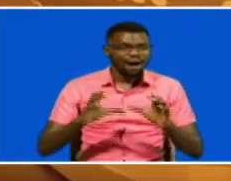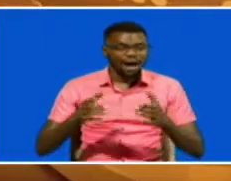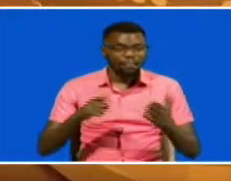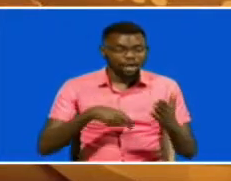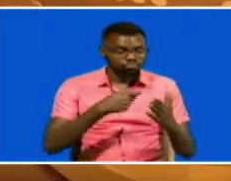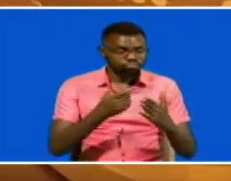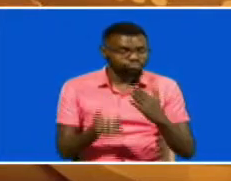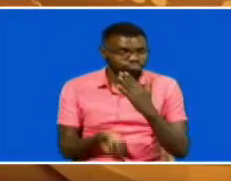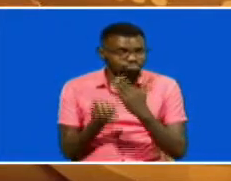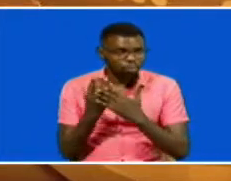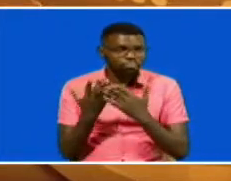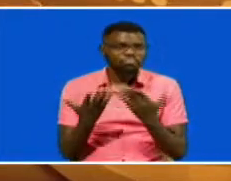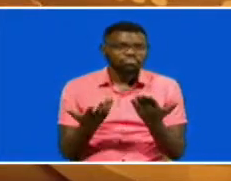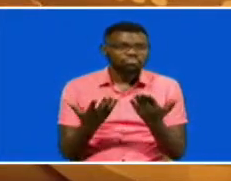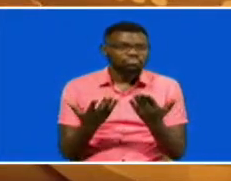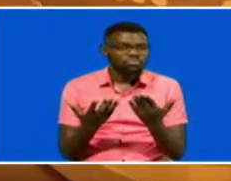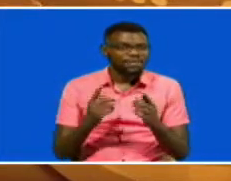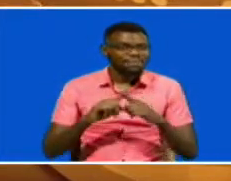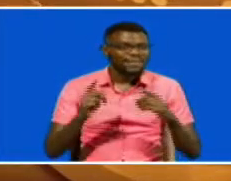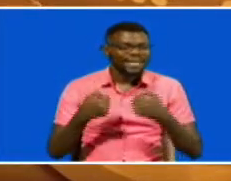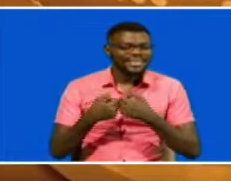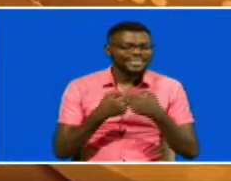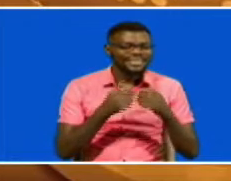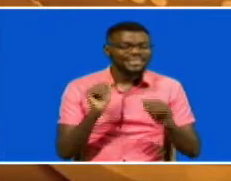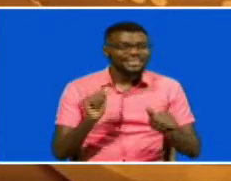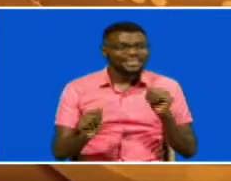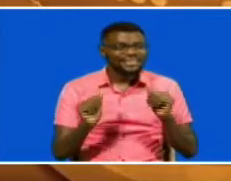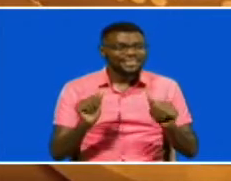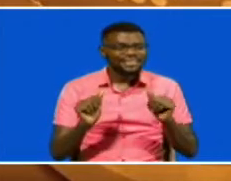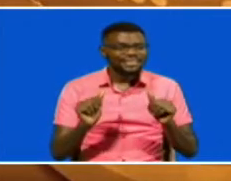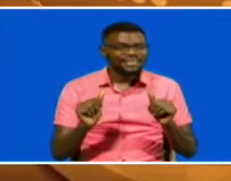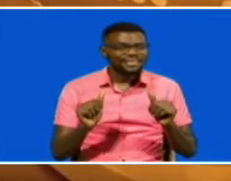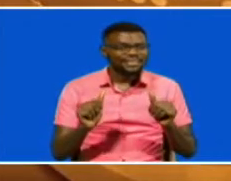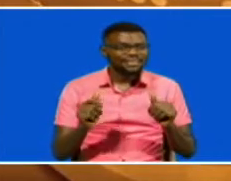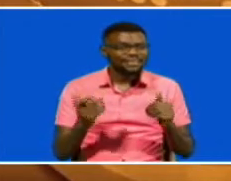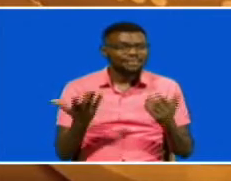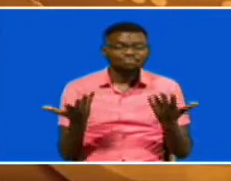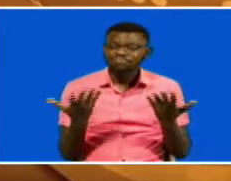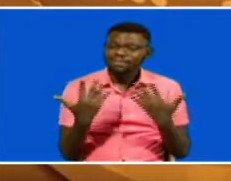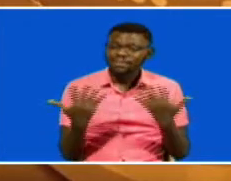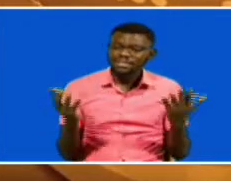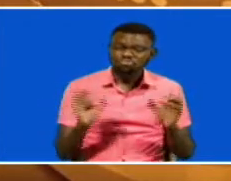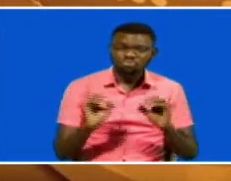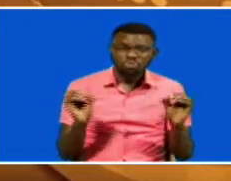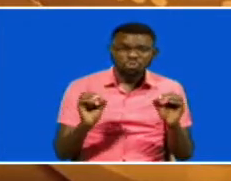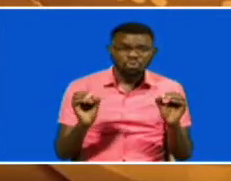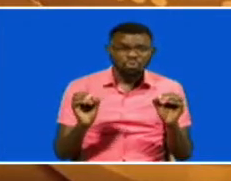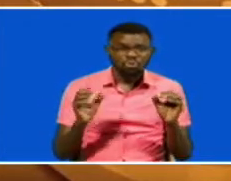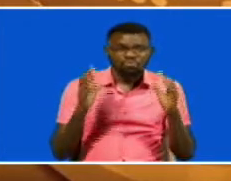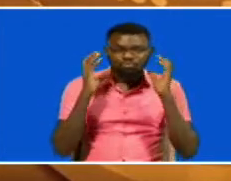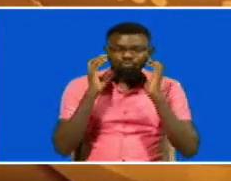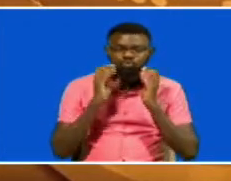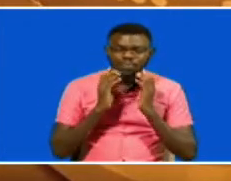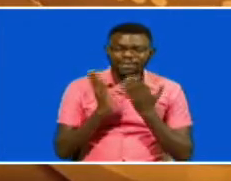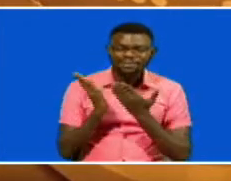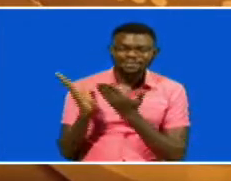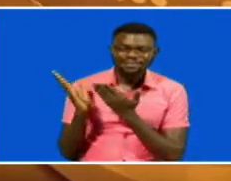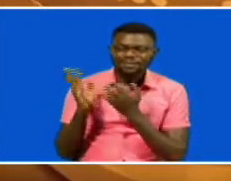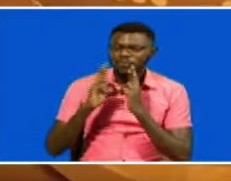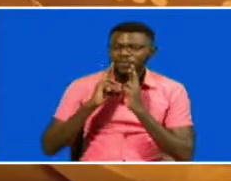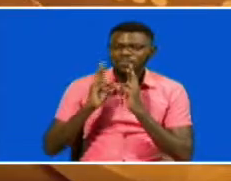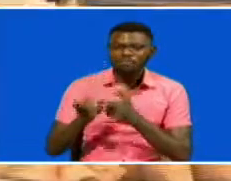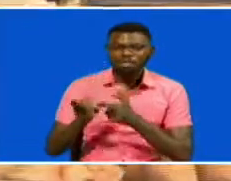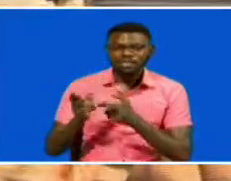vimeanza kupiga kambi, ila changamoto kuu sasa ni malighafi. Tobias Chanje na ripoti kutoka ukanda wa pwani.